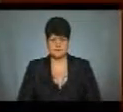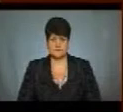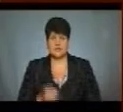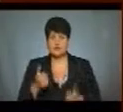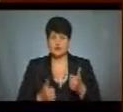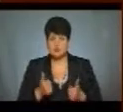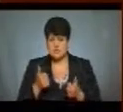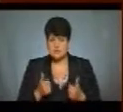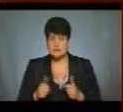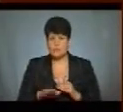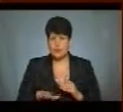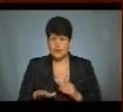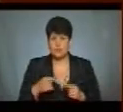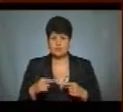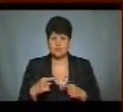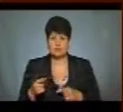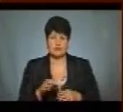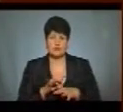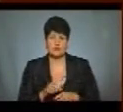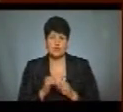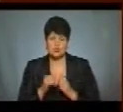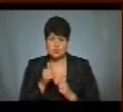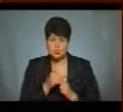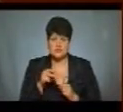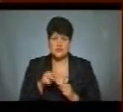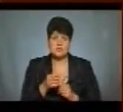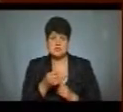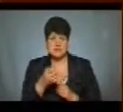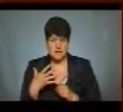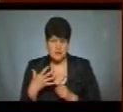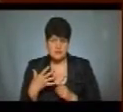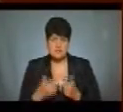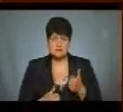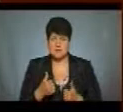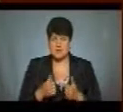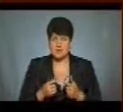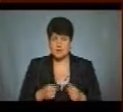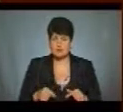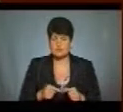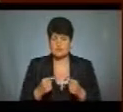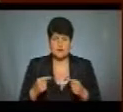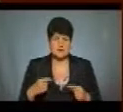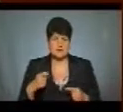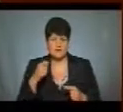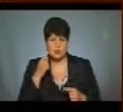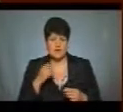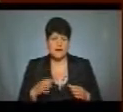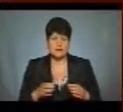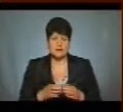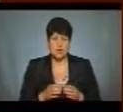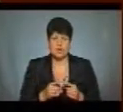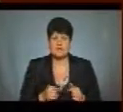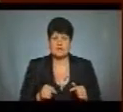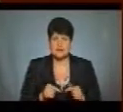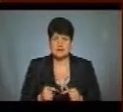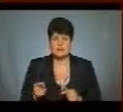Турнір з дворового футболу у Тернополі проводять щороку з 2015-го. Змагання організовують у різних вікових категоріях. Організатор